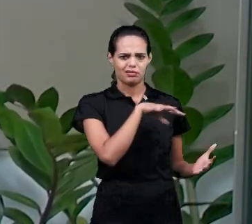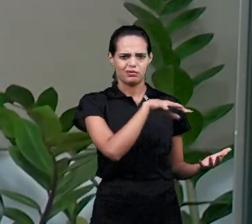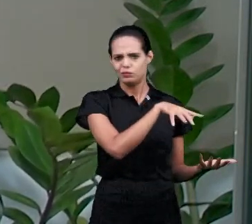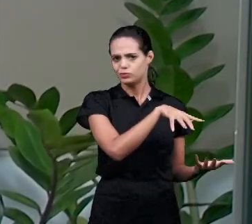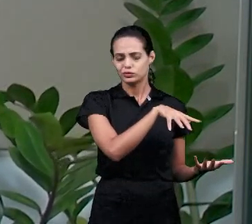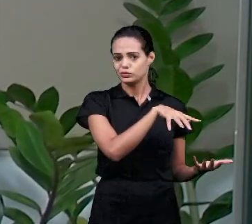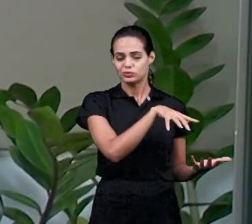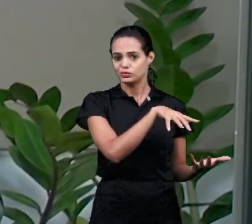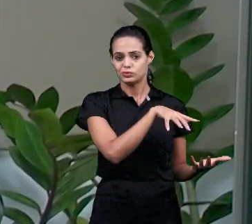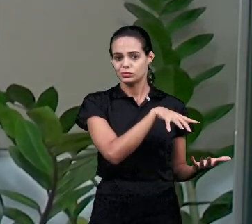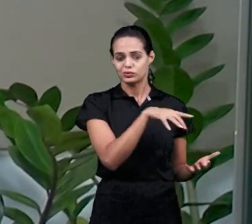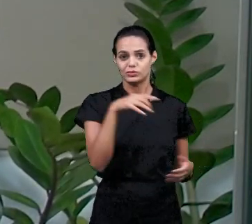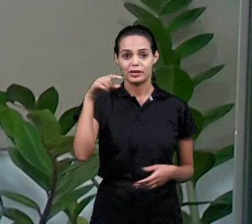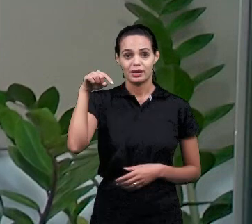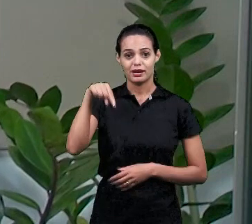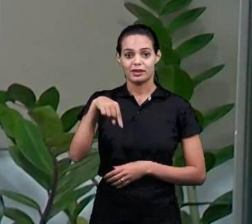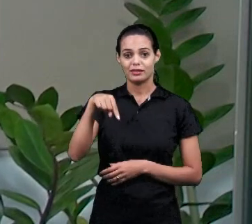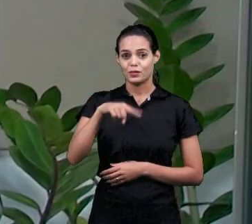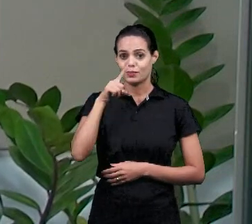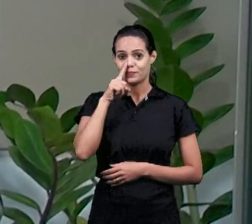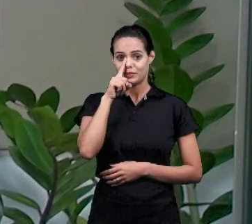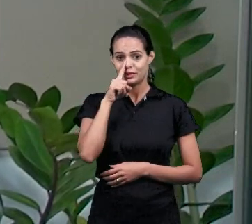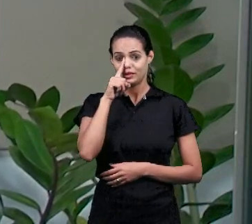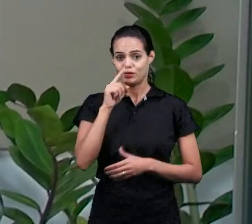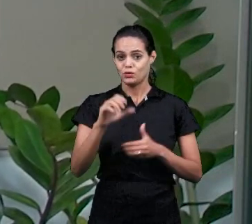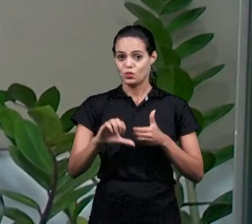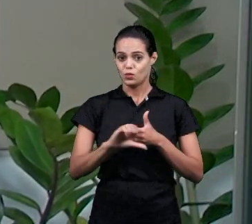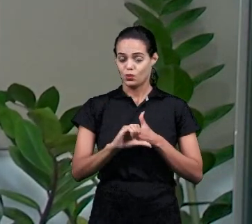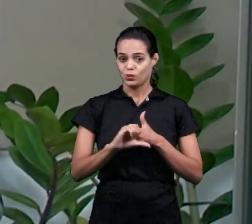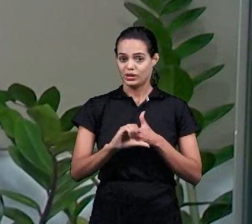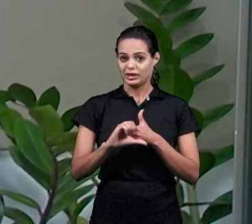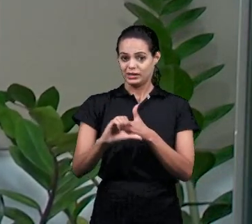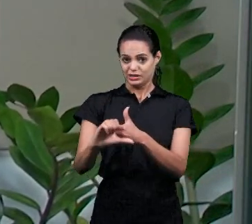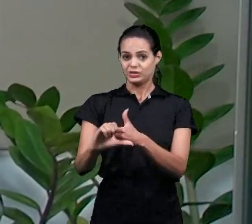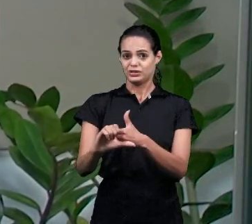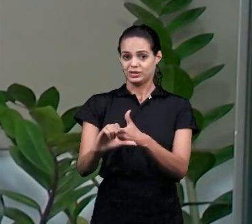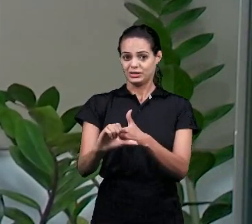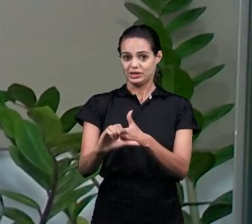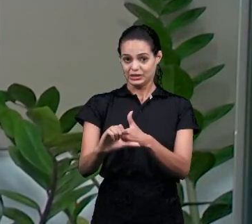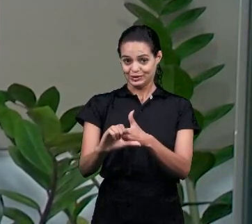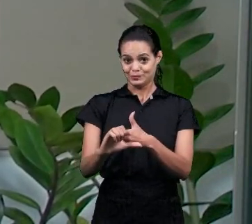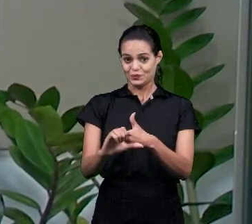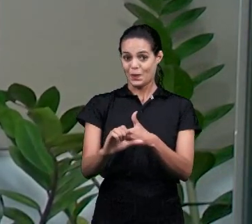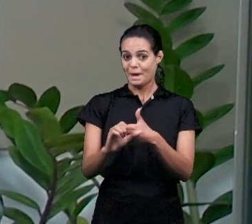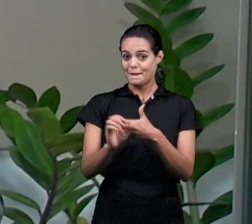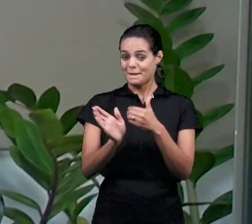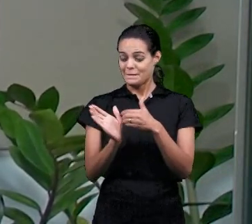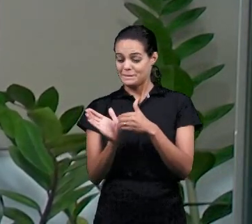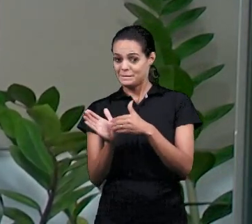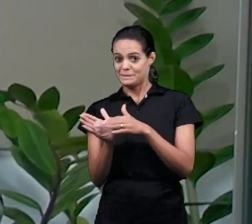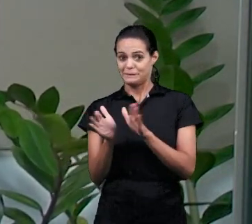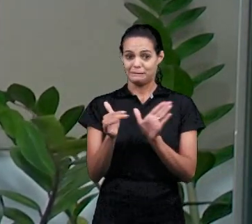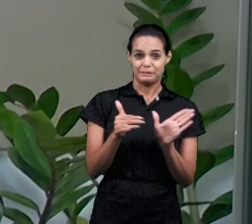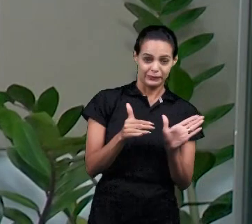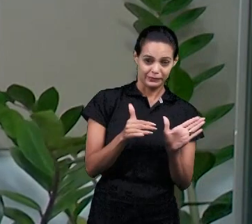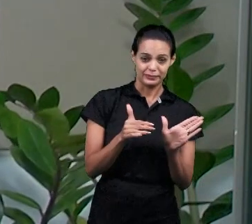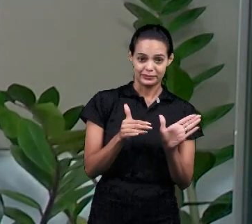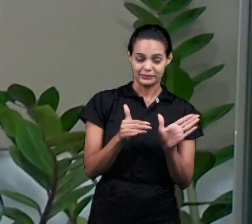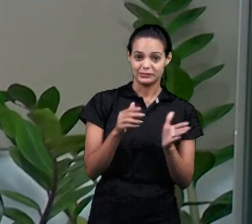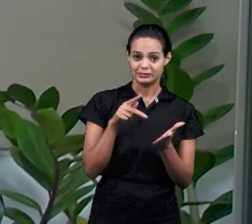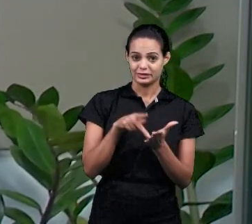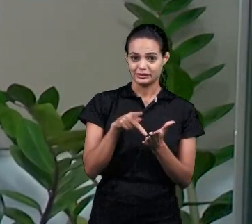faisons face, c'est le christianisme qui est en train de dériver des vérités apostoliques. Nous savons